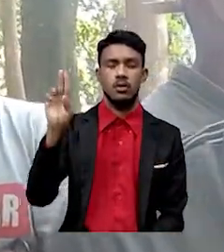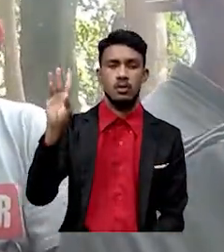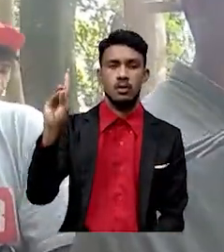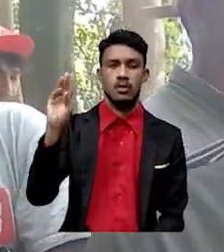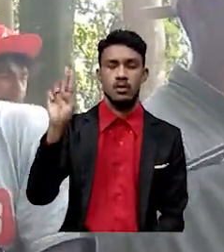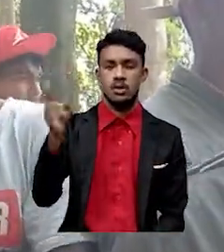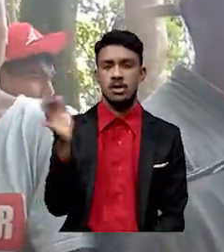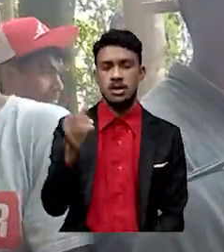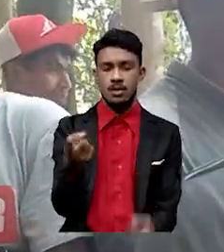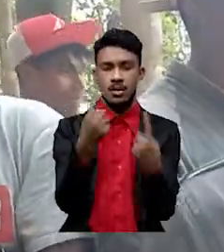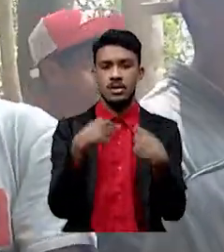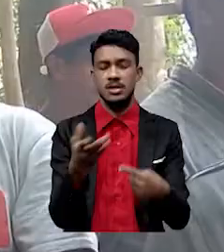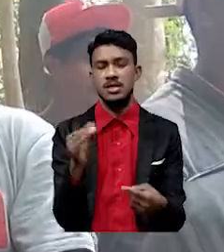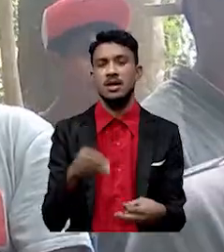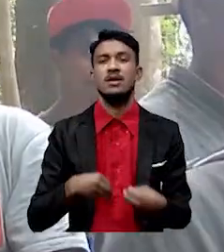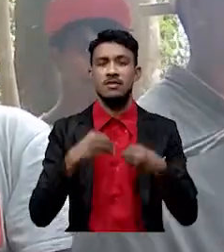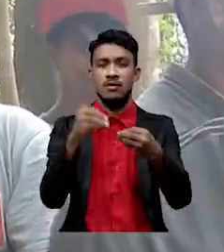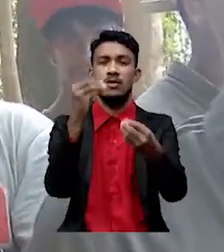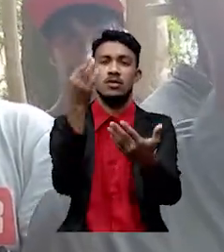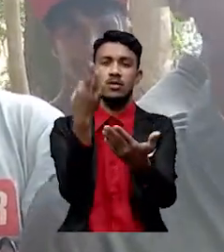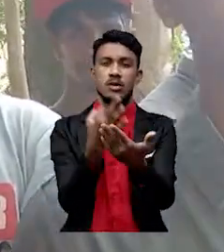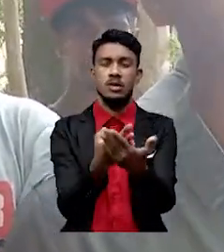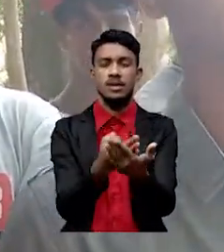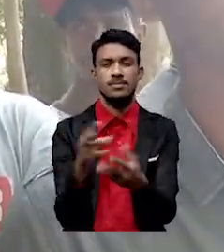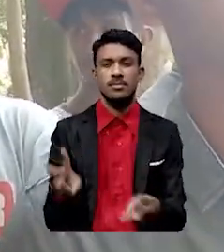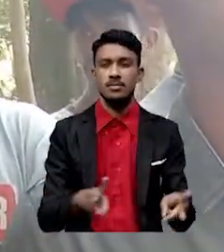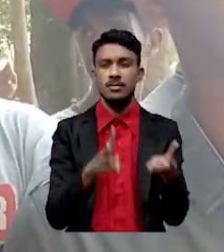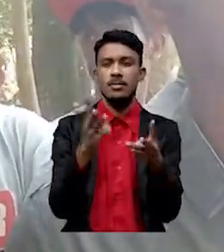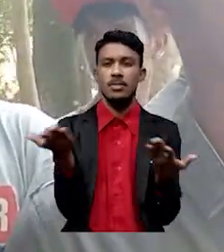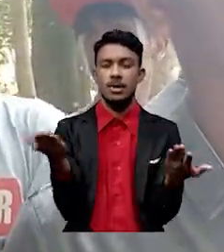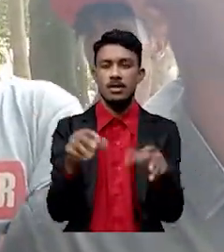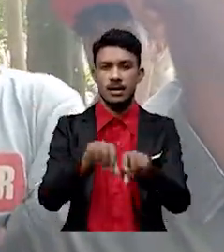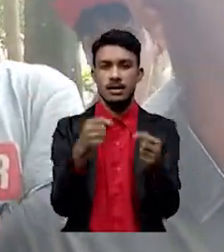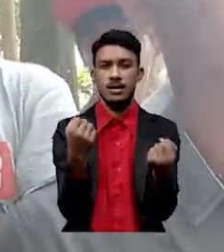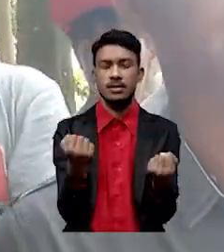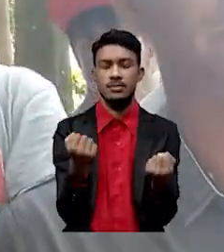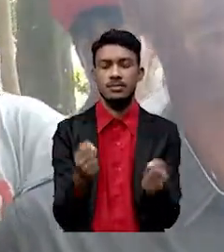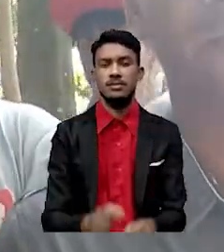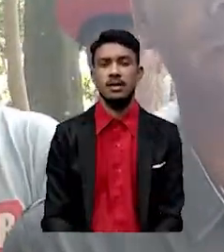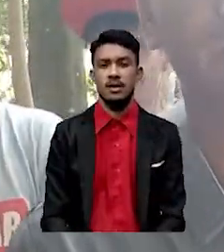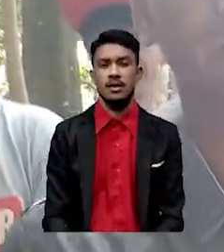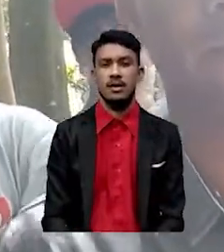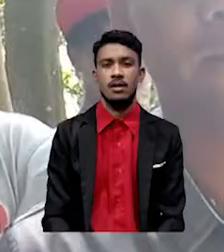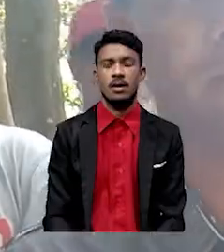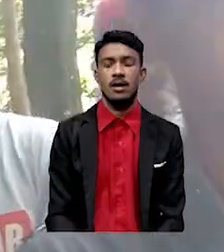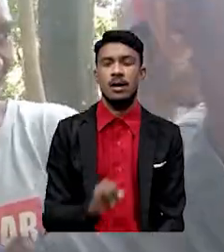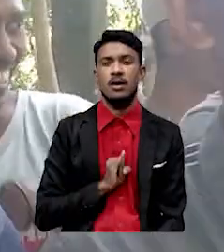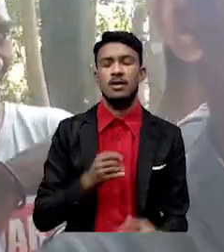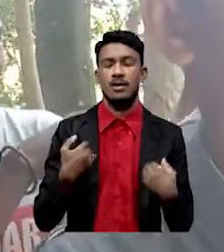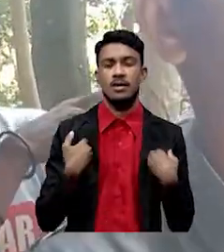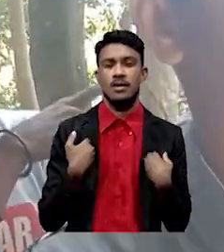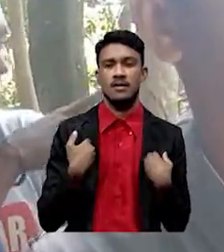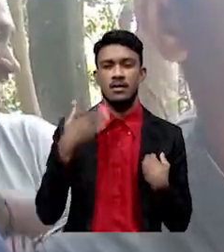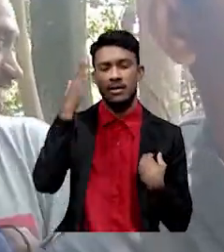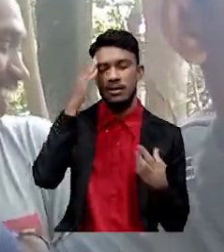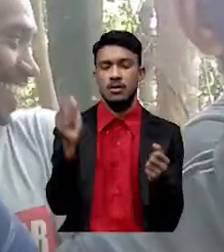sirat dalam rumah sirat tau kasa bo dalam nebe mak at lagi tadi saya nebe hau hai ia han ia han iu ho